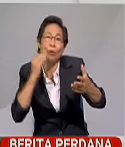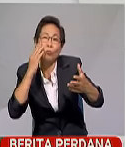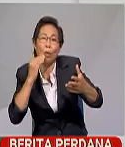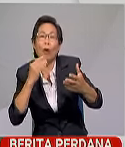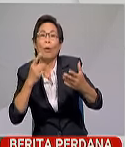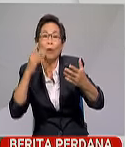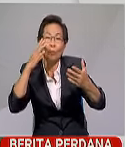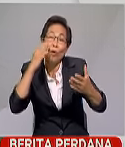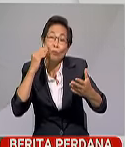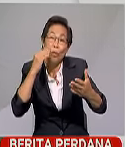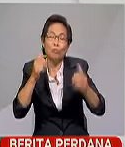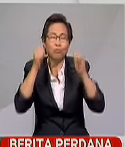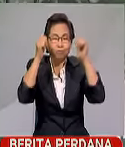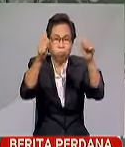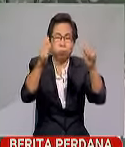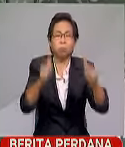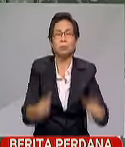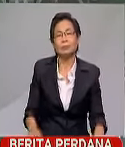tinggi.